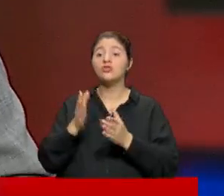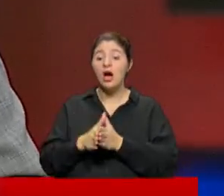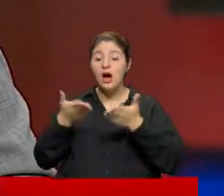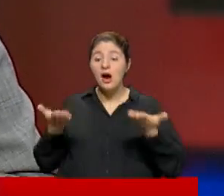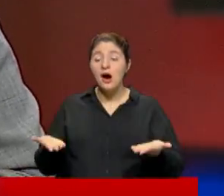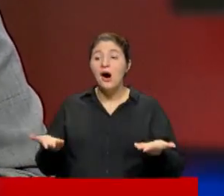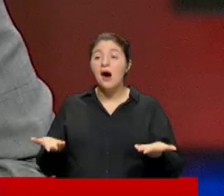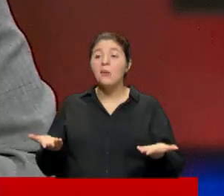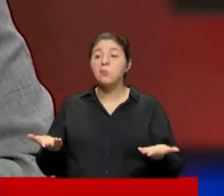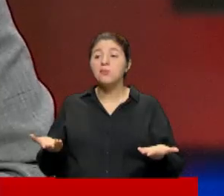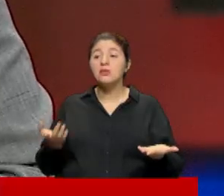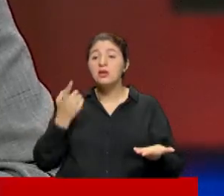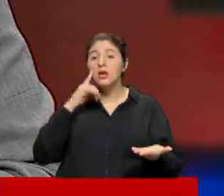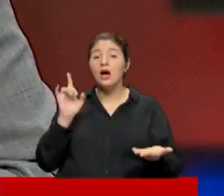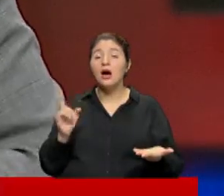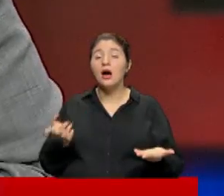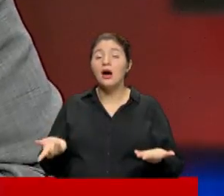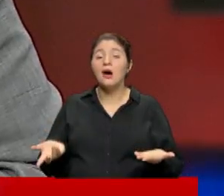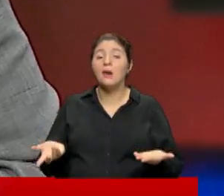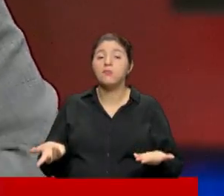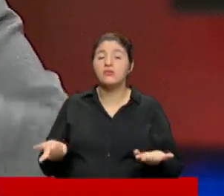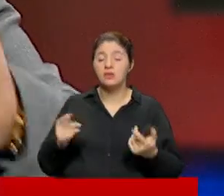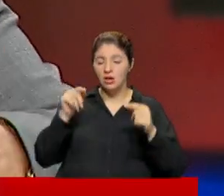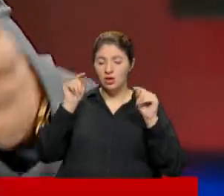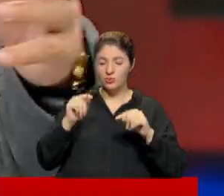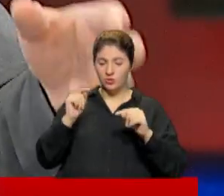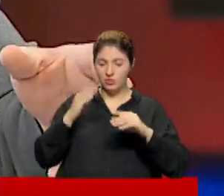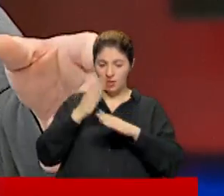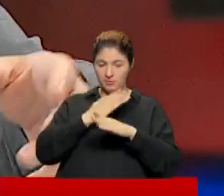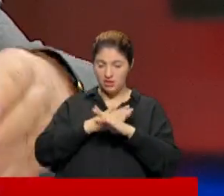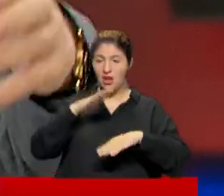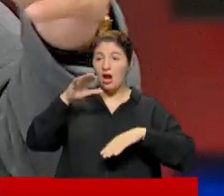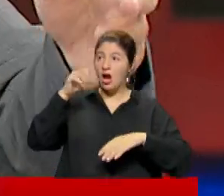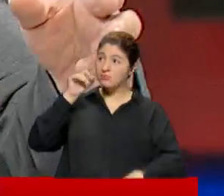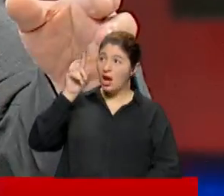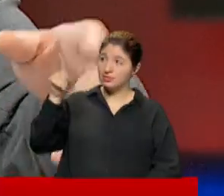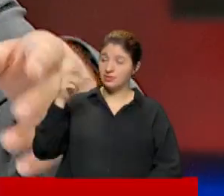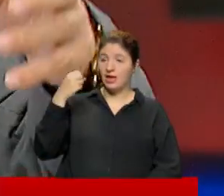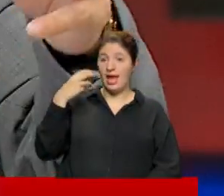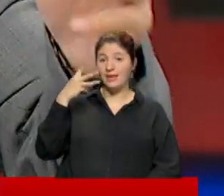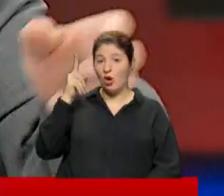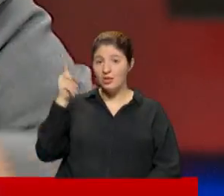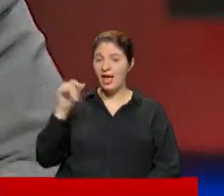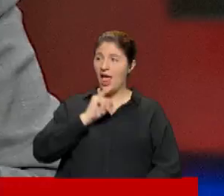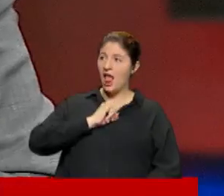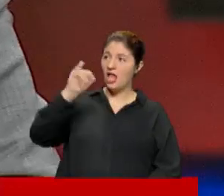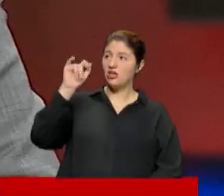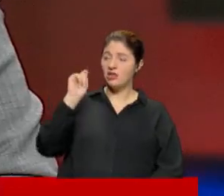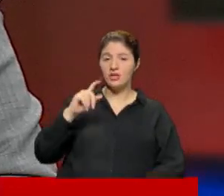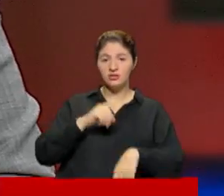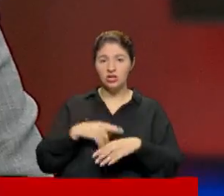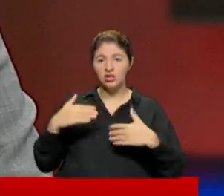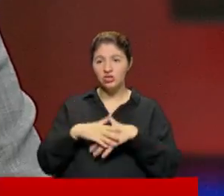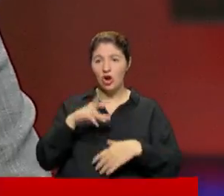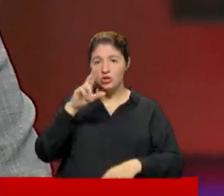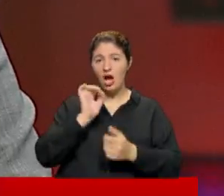açmadı bile bakmadı bile bu memlekette Adalet ve Kalkınma Partisi'nin Recep Tayyip Erdoğan'ı eleştirdiğiniz anda gece